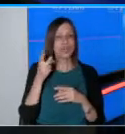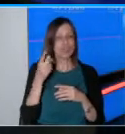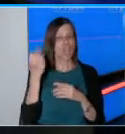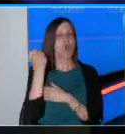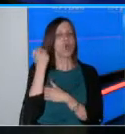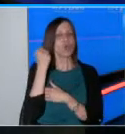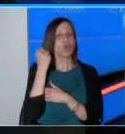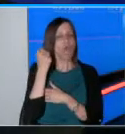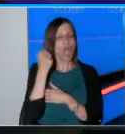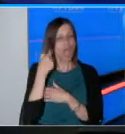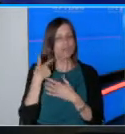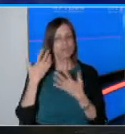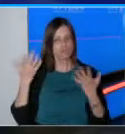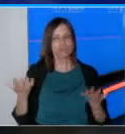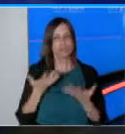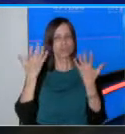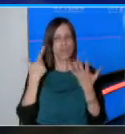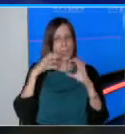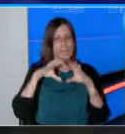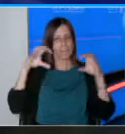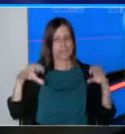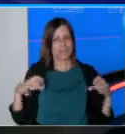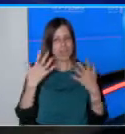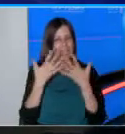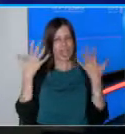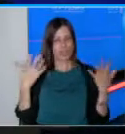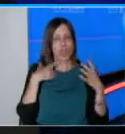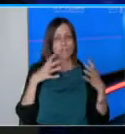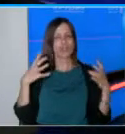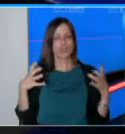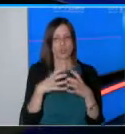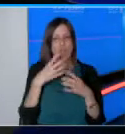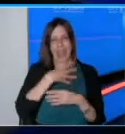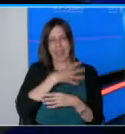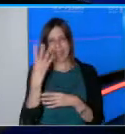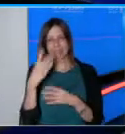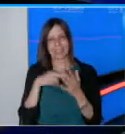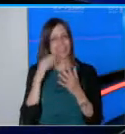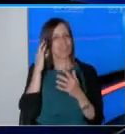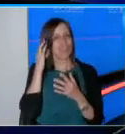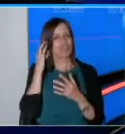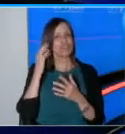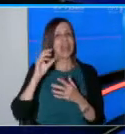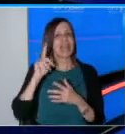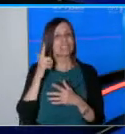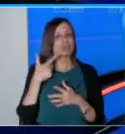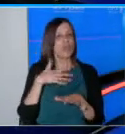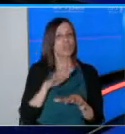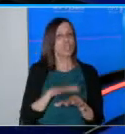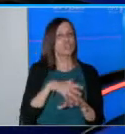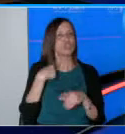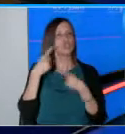המניע, הרבה שכוחים. וואל. היה פיצול מאוד גדול בתנועה הלהט"בית, כי הנשים הפמיניסטיות הלסביות הרגישו בשנות